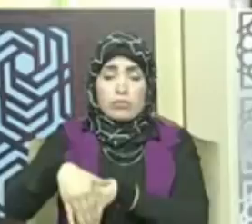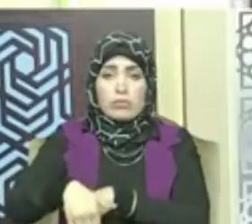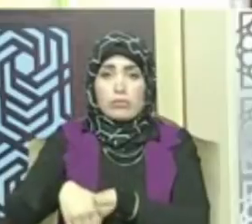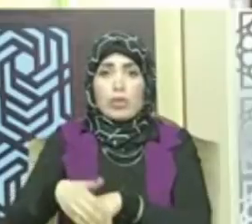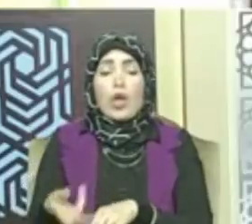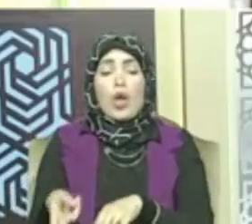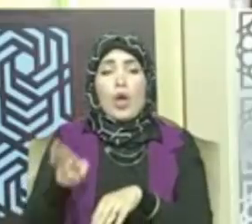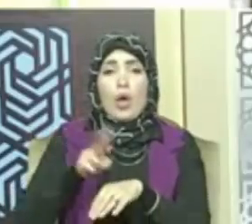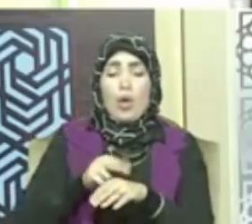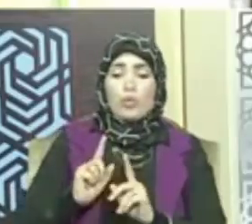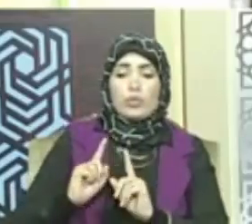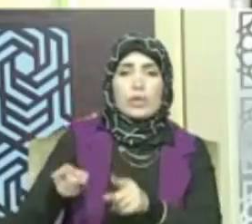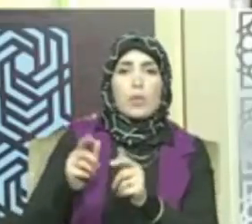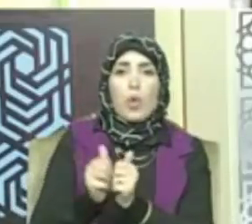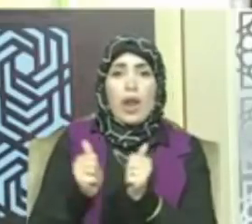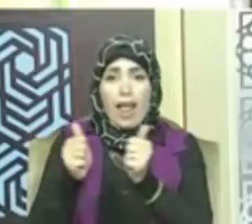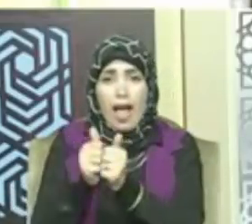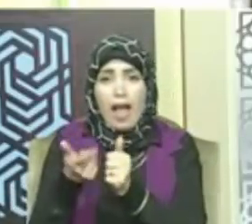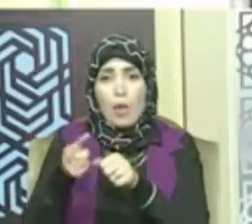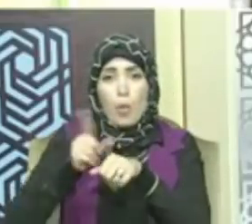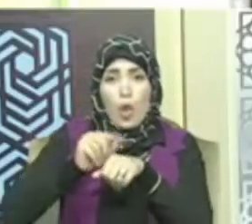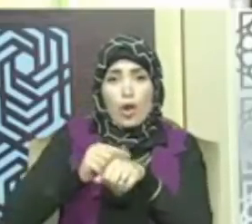وعادوا وتركوك،